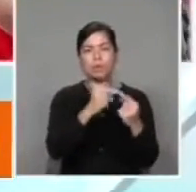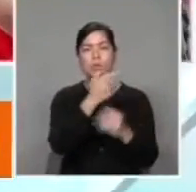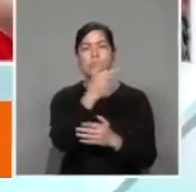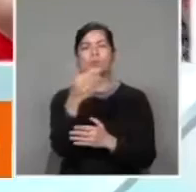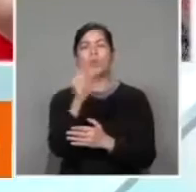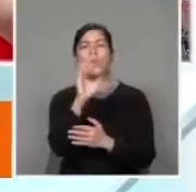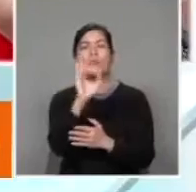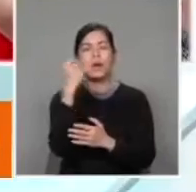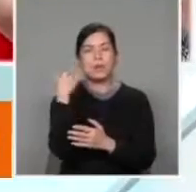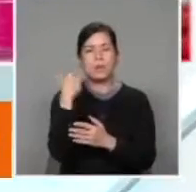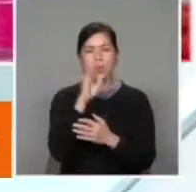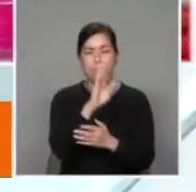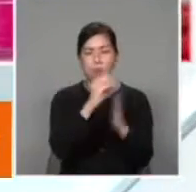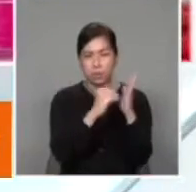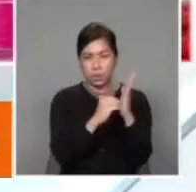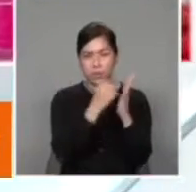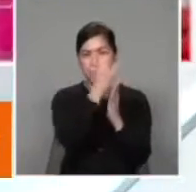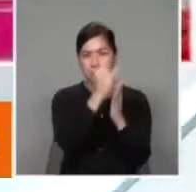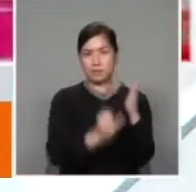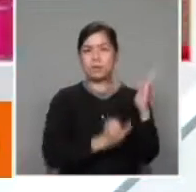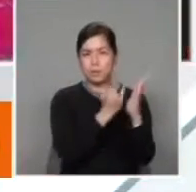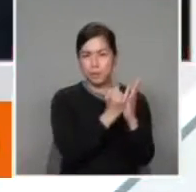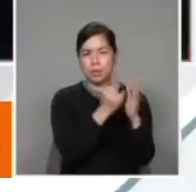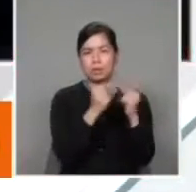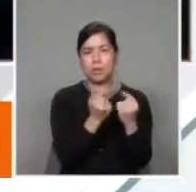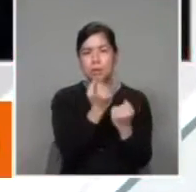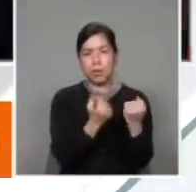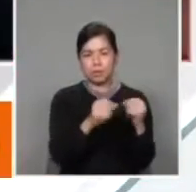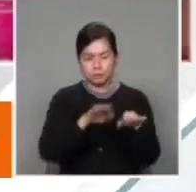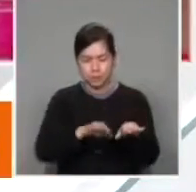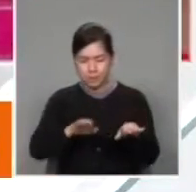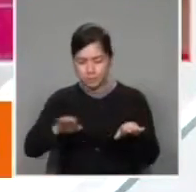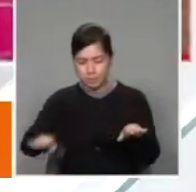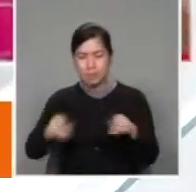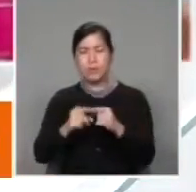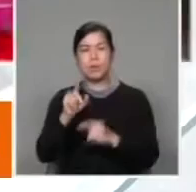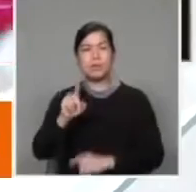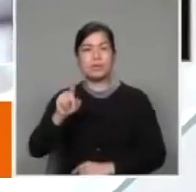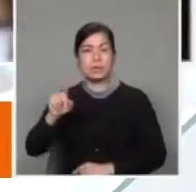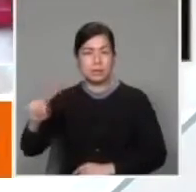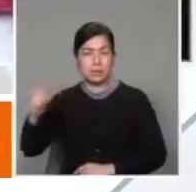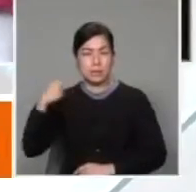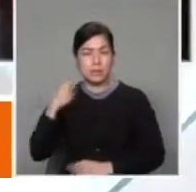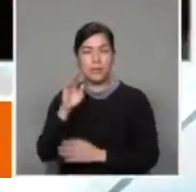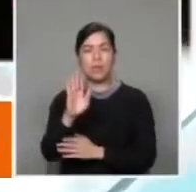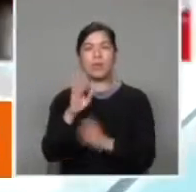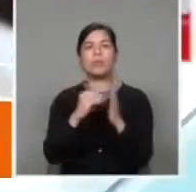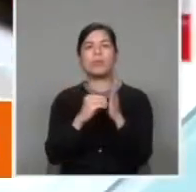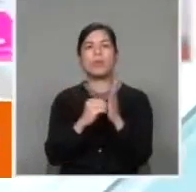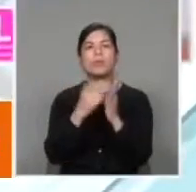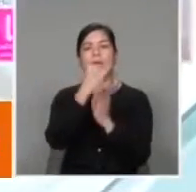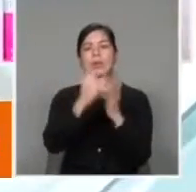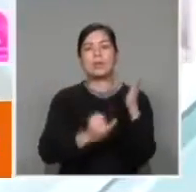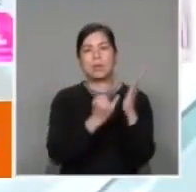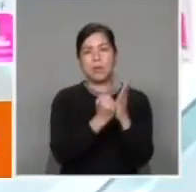ที่ทั้งในพื้นที่กรุงเทพมหานครแล้วก็ต่างจังหวัดนะครับ111คันด้วยกันจะแยกเป็นในพื้นที่กรุงเทพมหานครและป